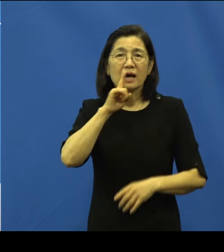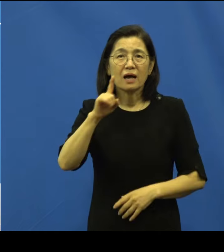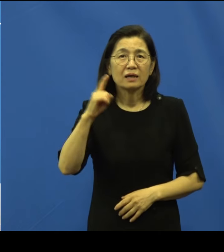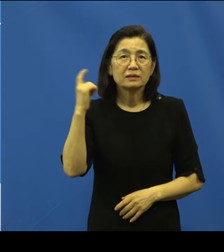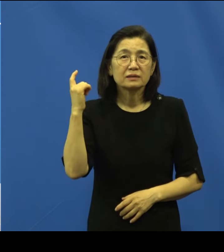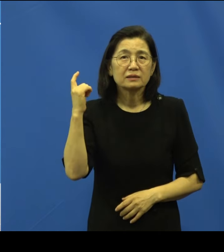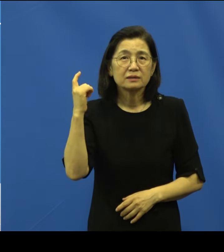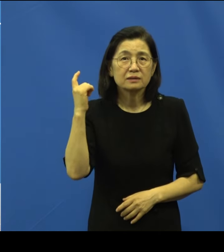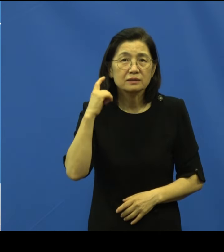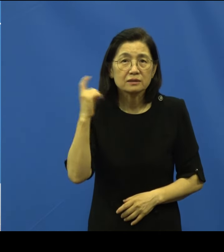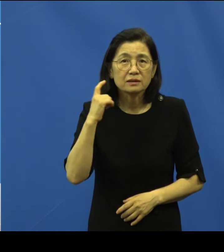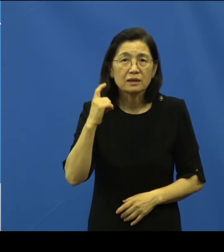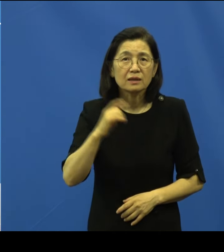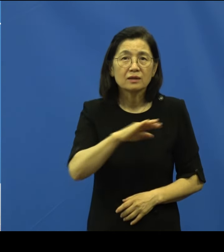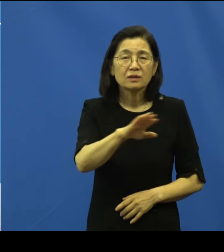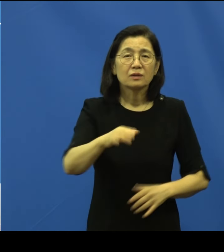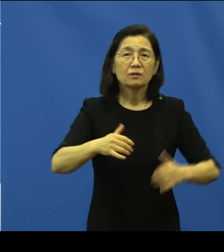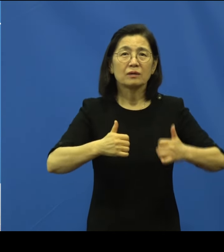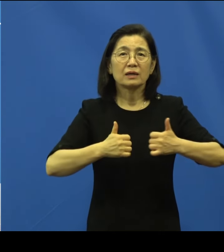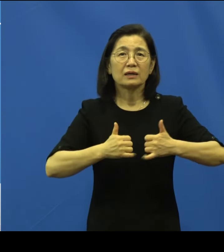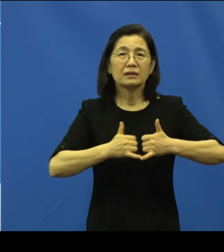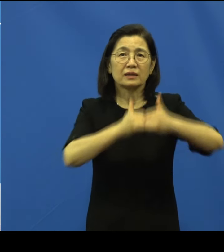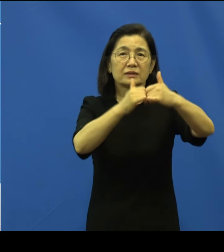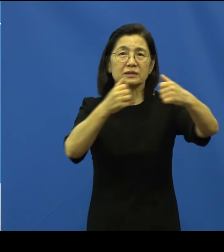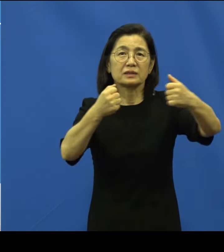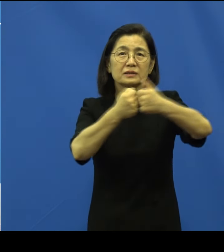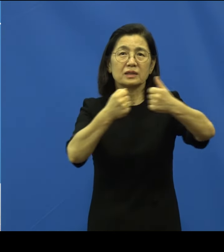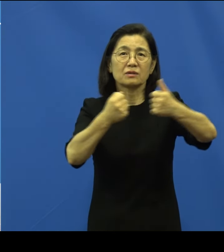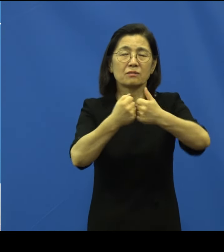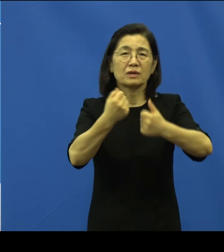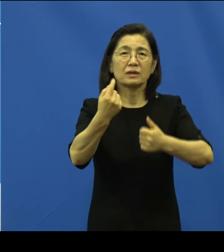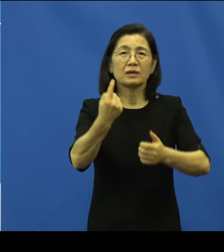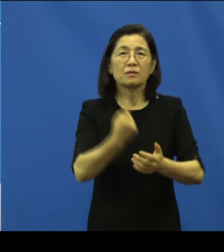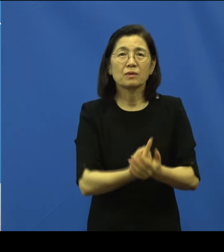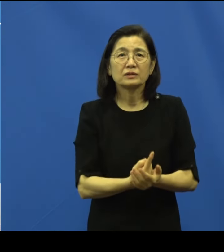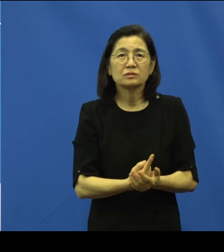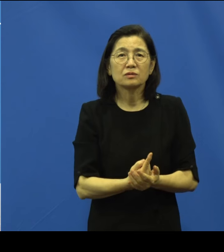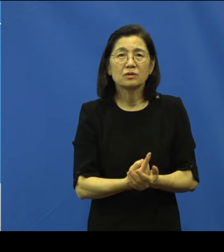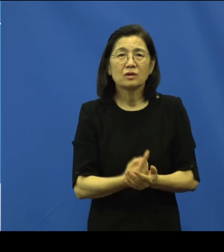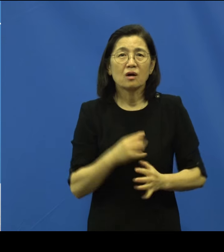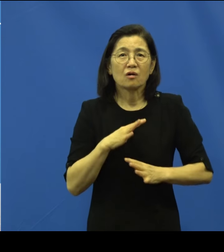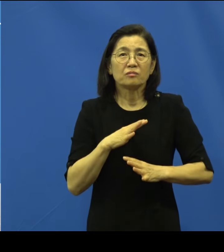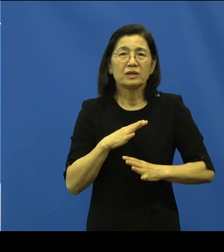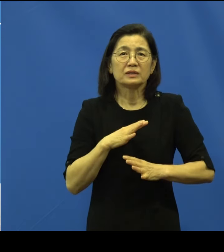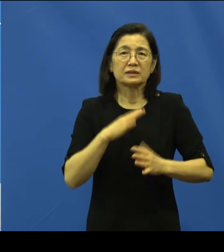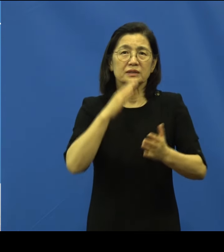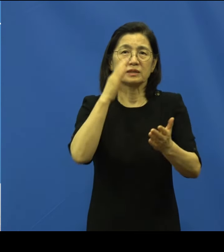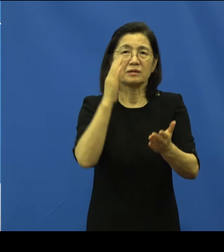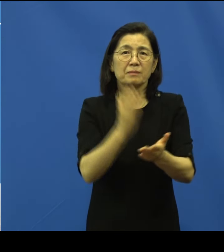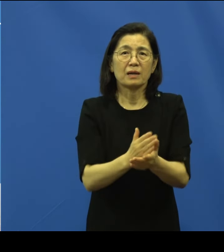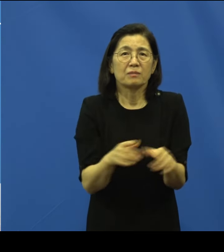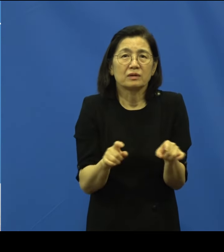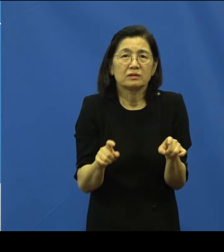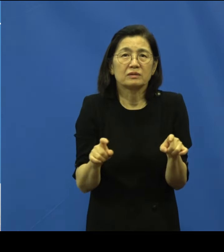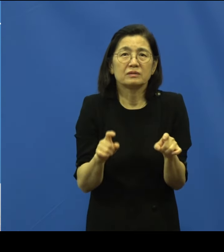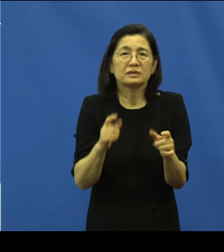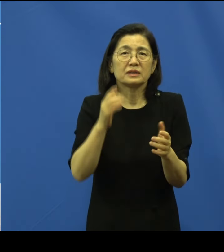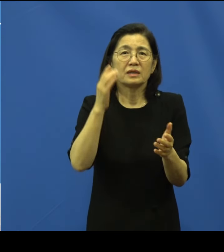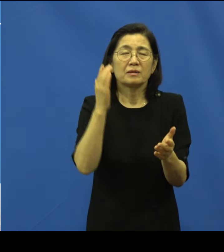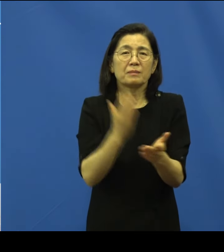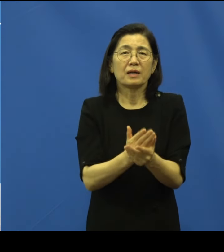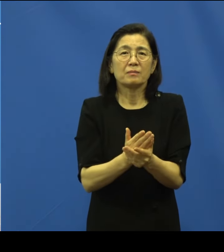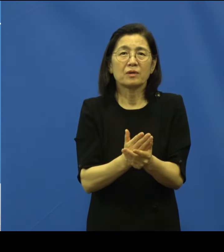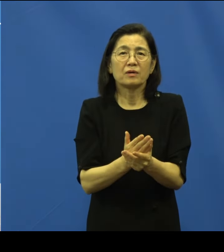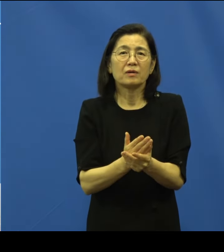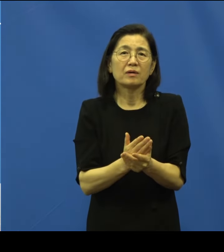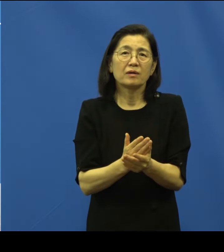너희가 오늘 너희의 대적과 싸우려고 나왔으니 마음에 겁내지 말며 두려워하지 말며 떨지